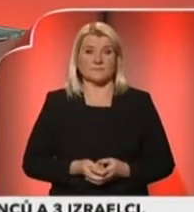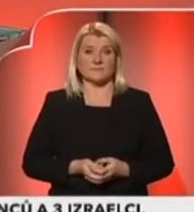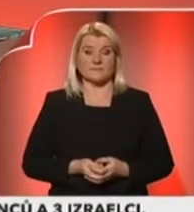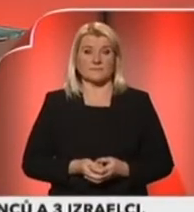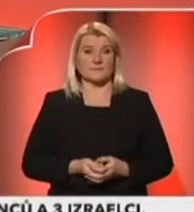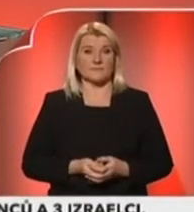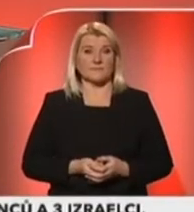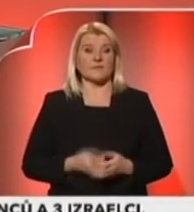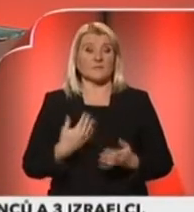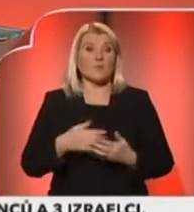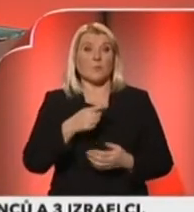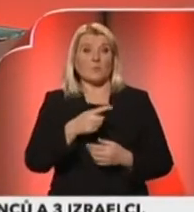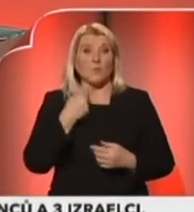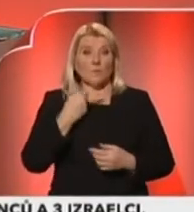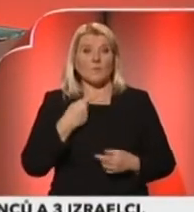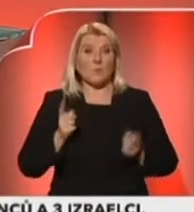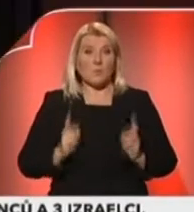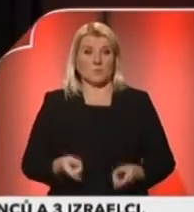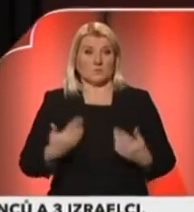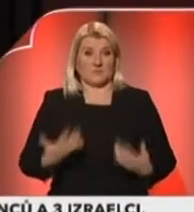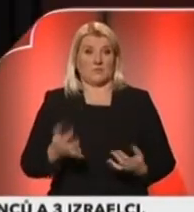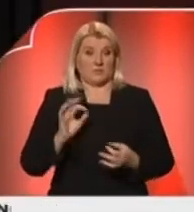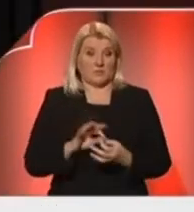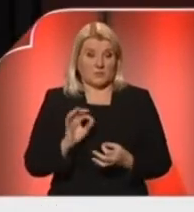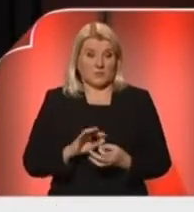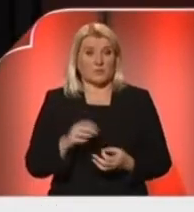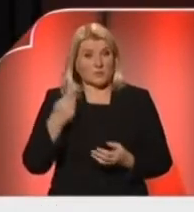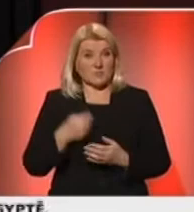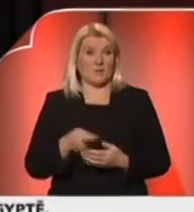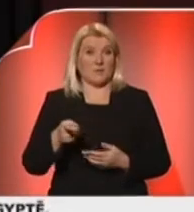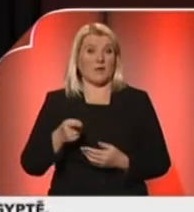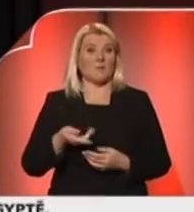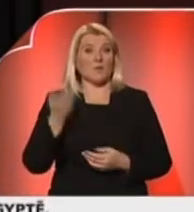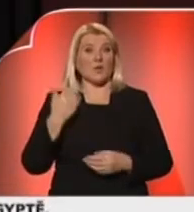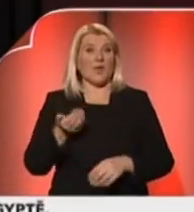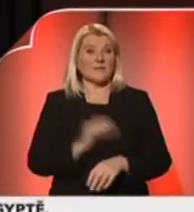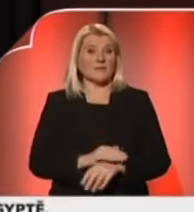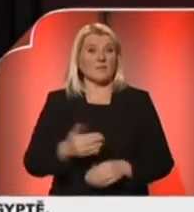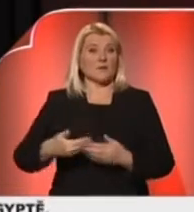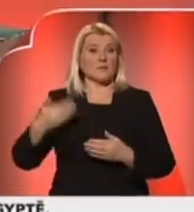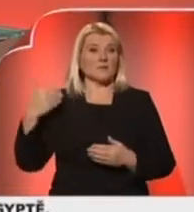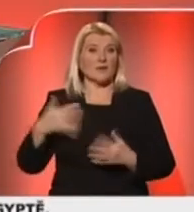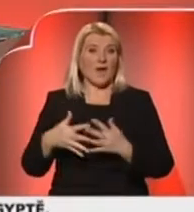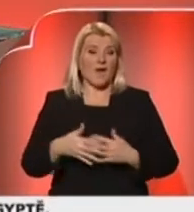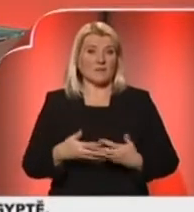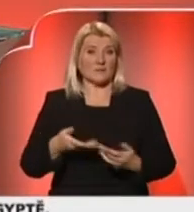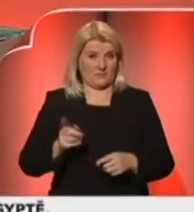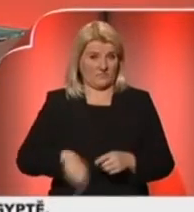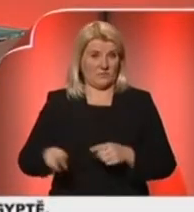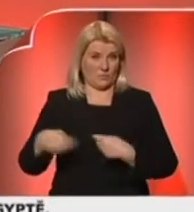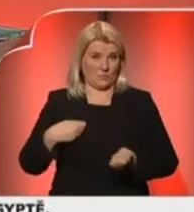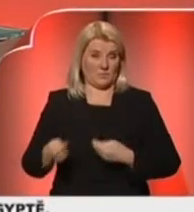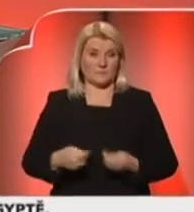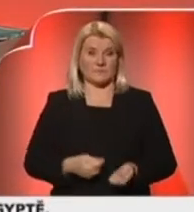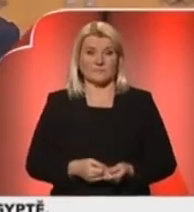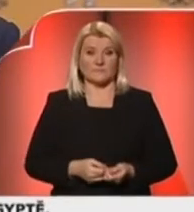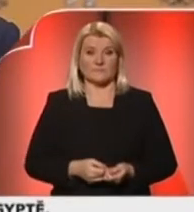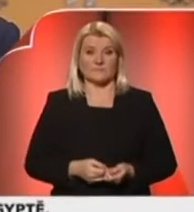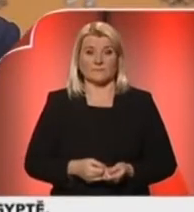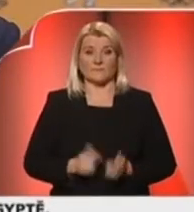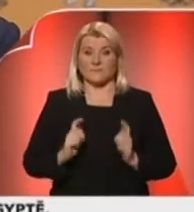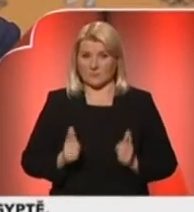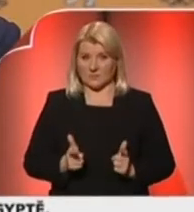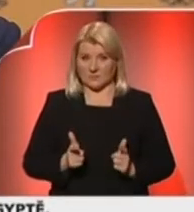kraji? Určitě ne, tak vy říkáte, musí se šetřit, tak vy jste měli hejtmana v předchozím období. Já když budu opakovat, dobře, já